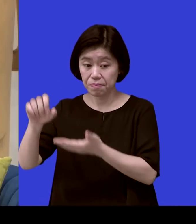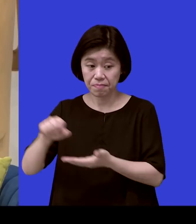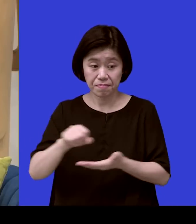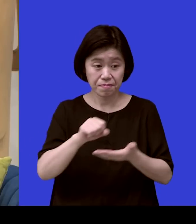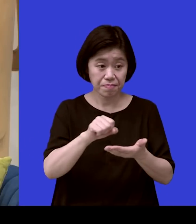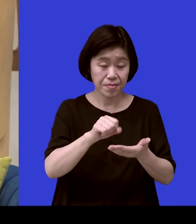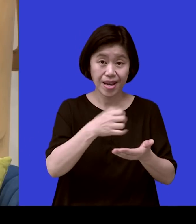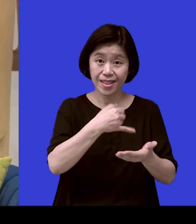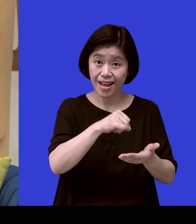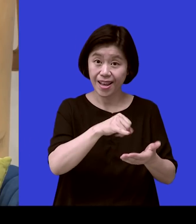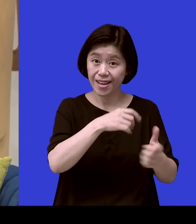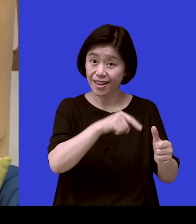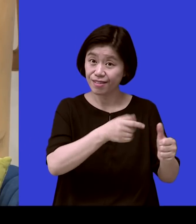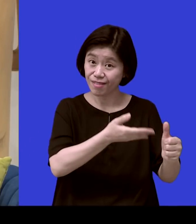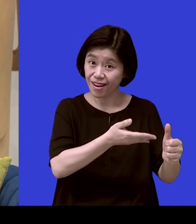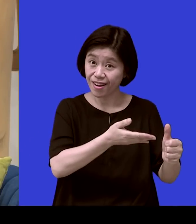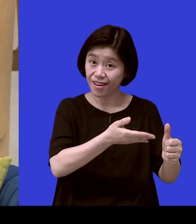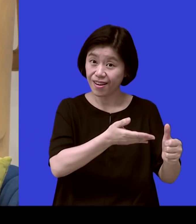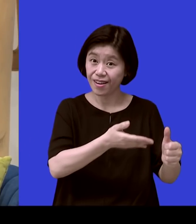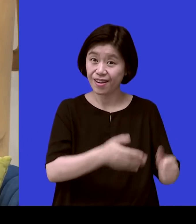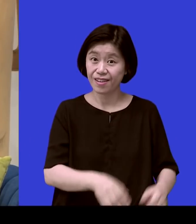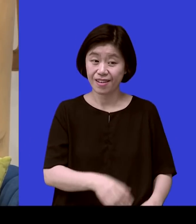바뀌었어요?